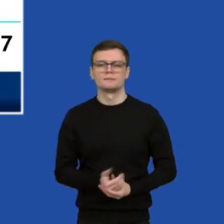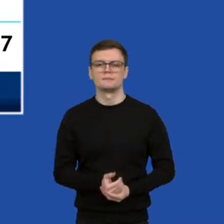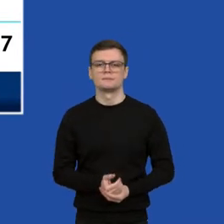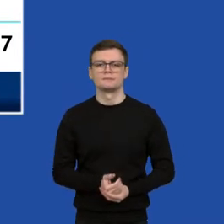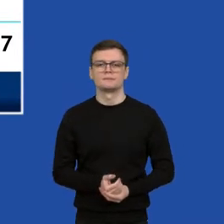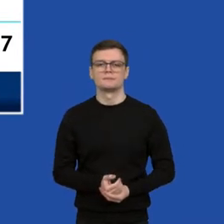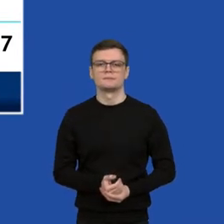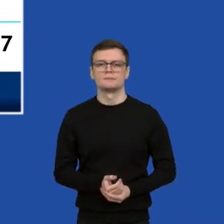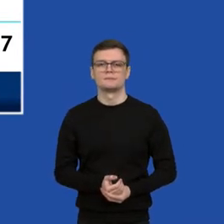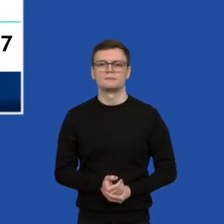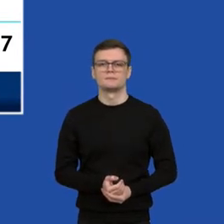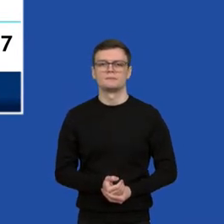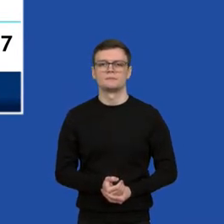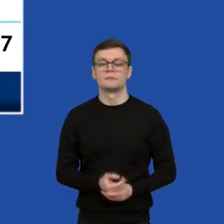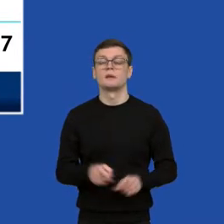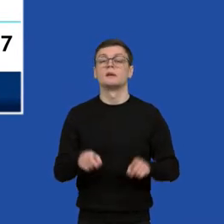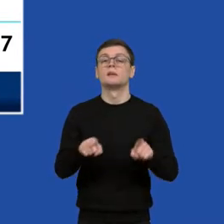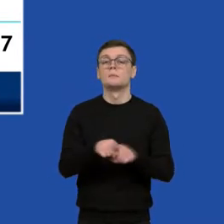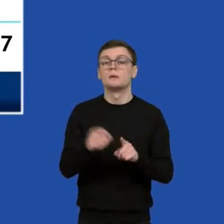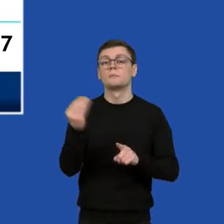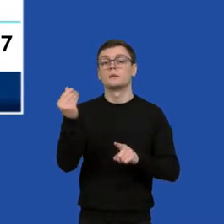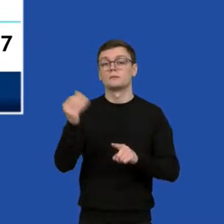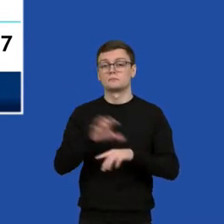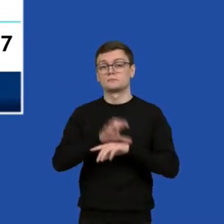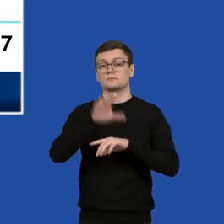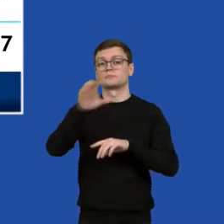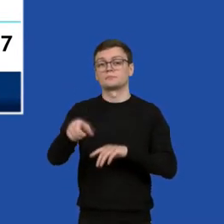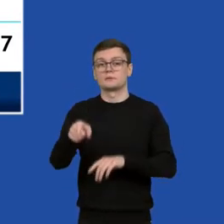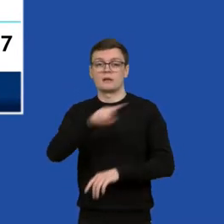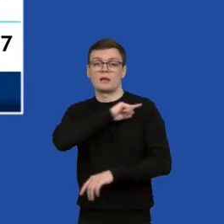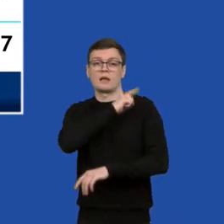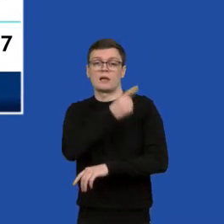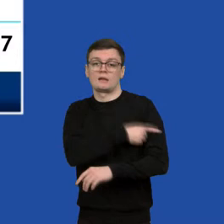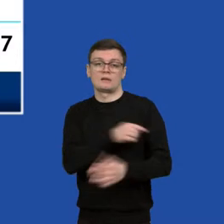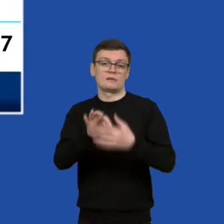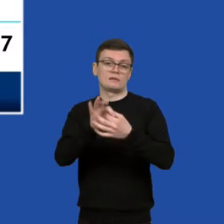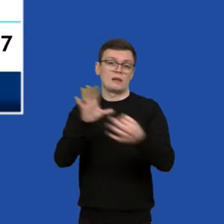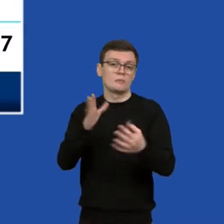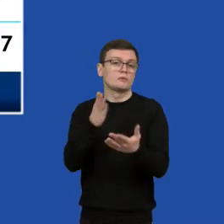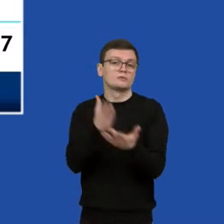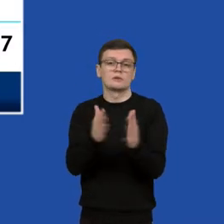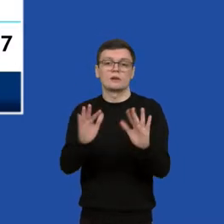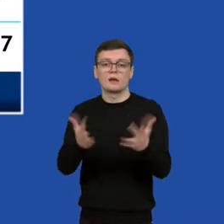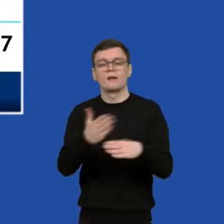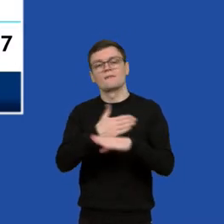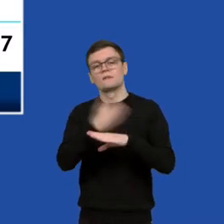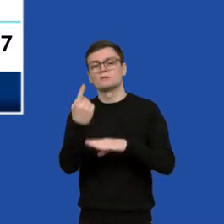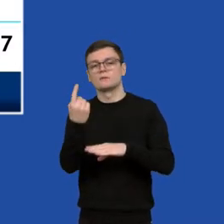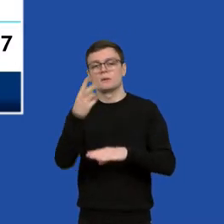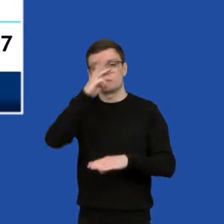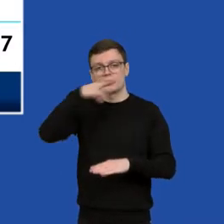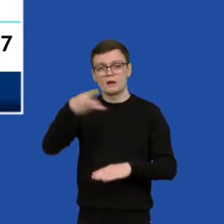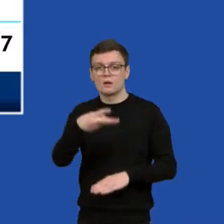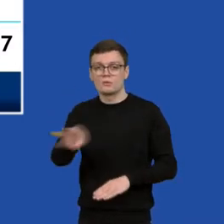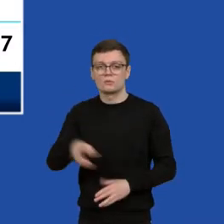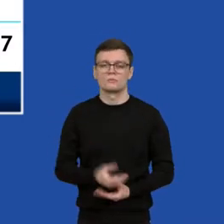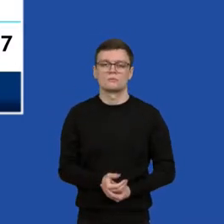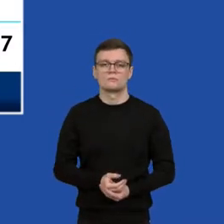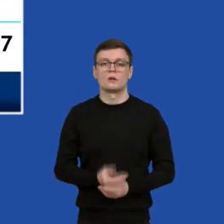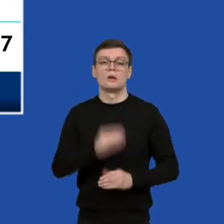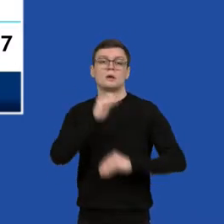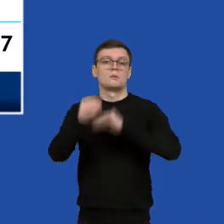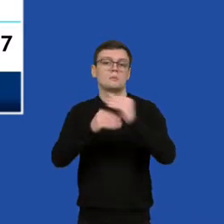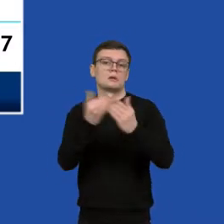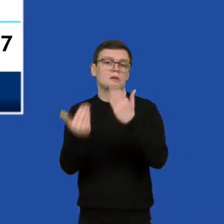pat investicijoms į energetinę nepriklausomybę yra skiriama virš 1 milijardo eurų. Yra suformuota